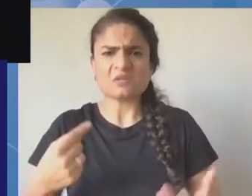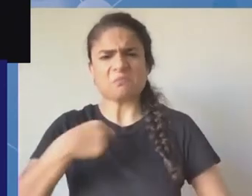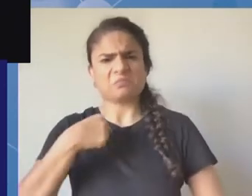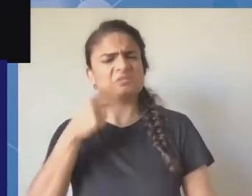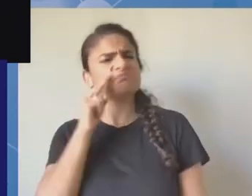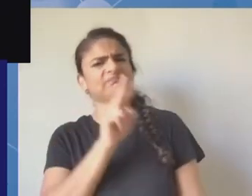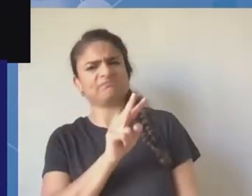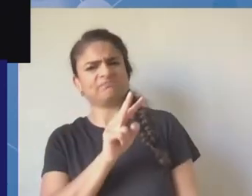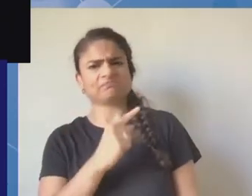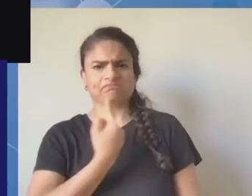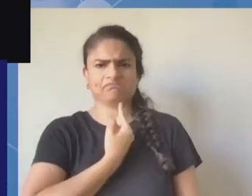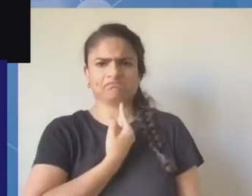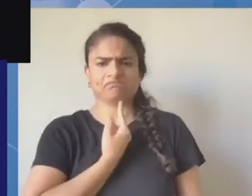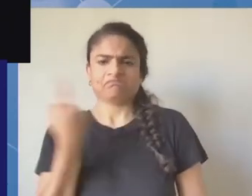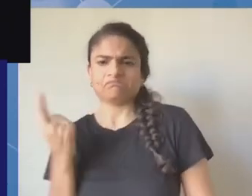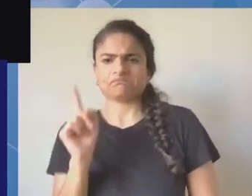我